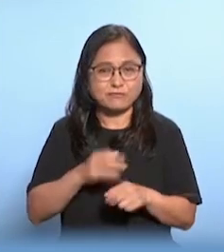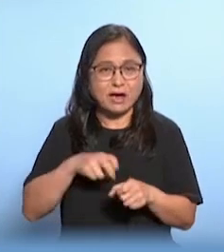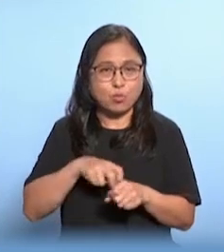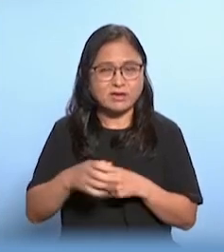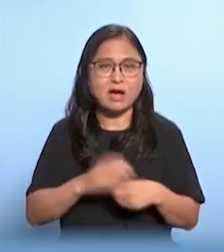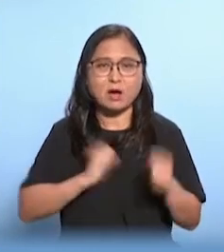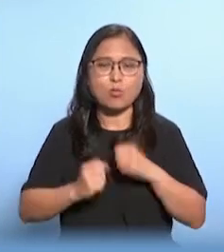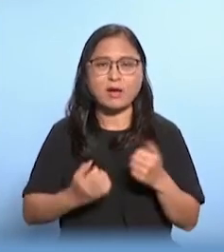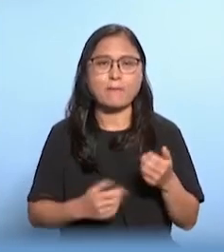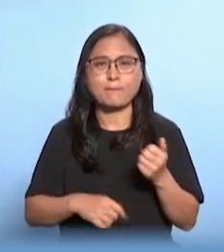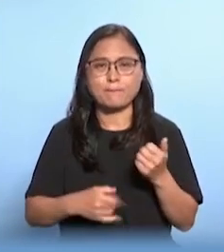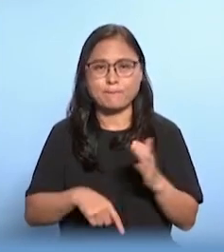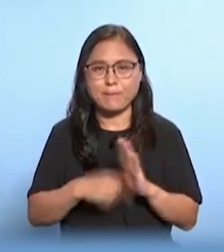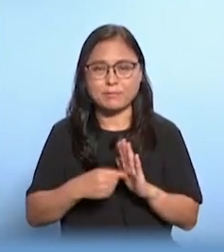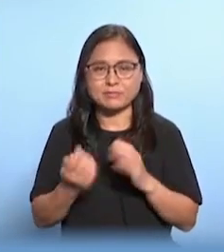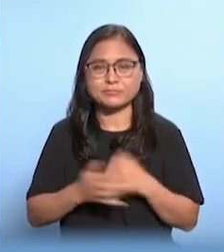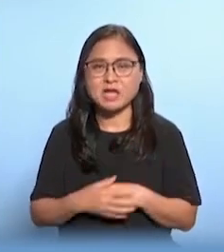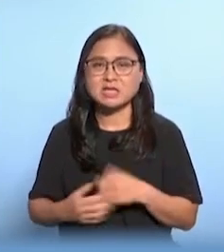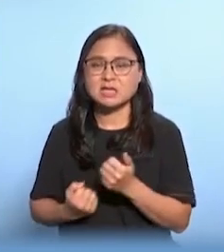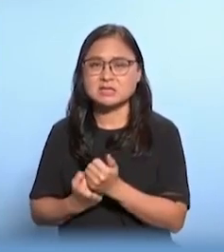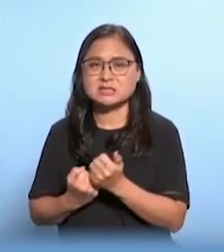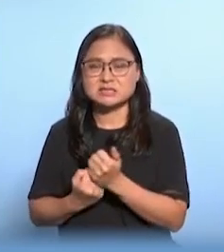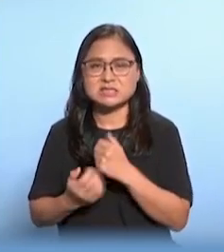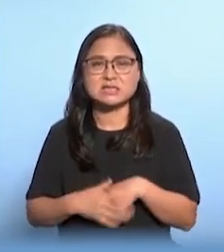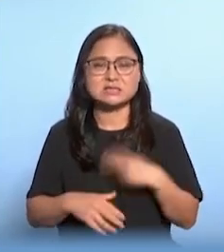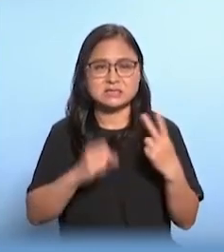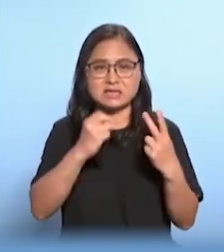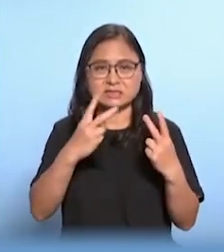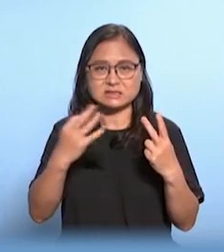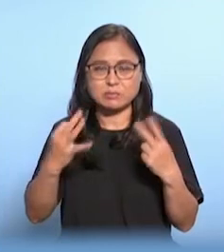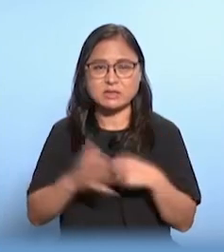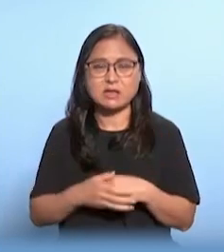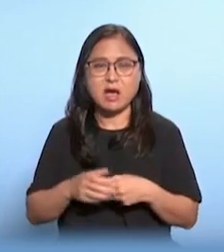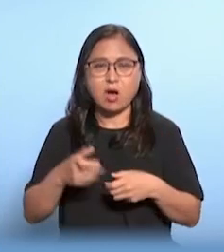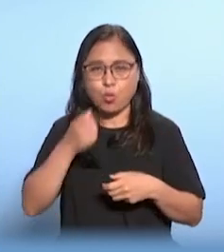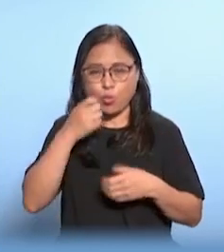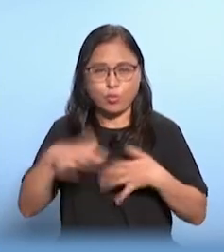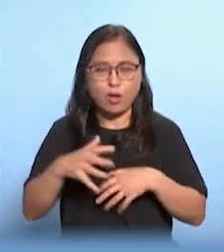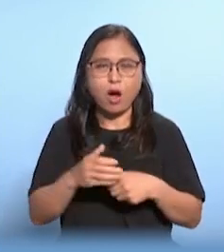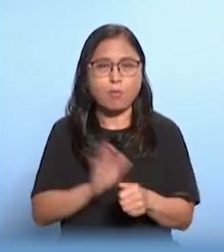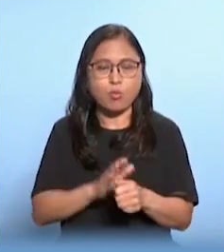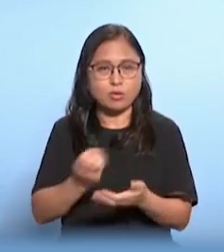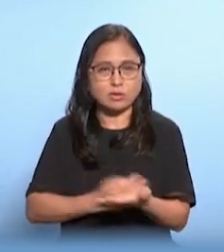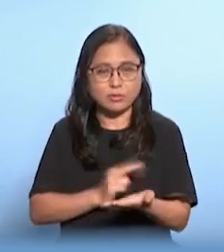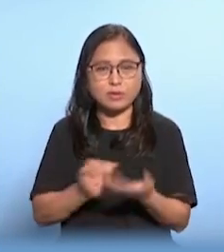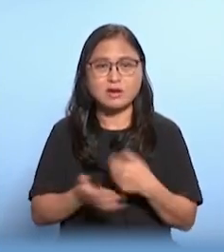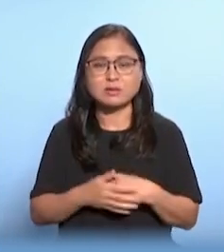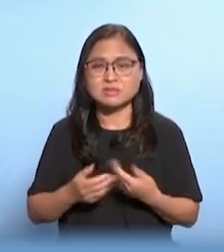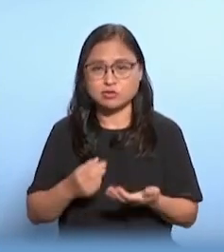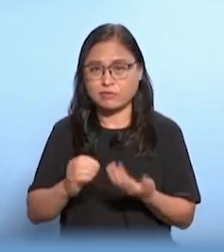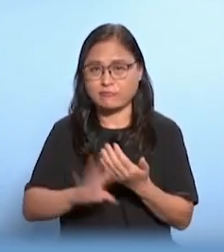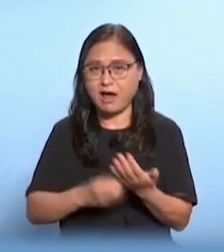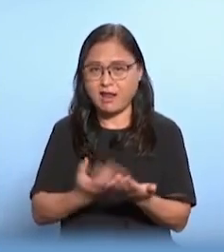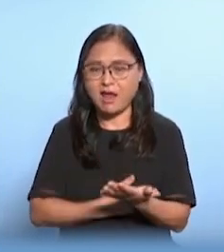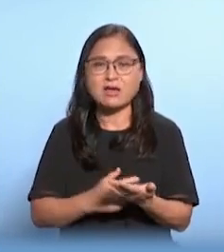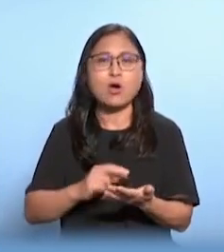主席，我发言支持2023年野生动物保护修订条例草案。今次的修例主要是完善现在的法例，加强对